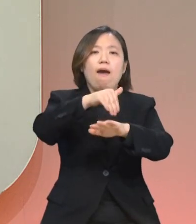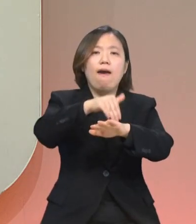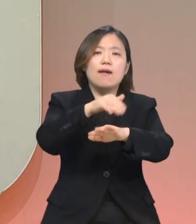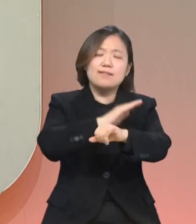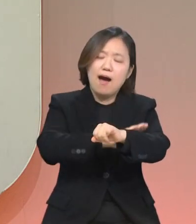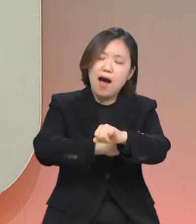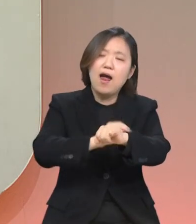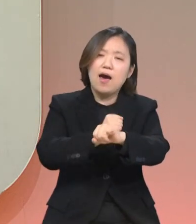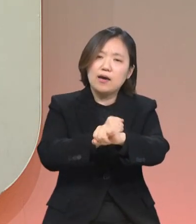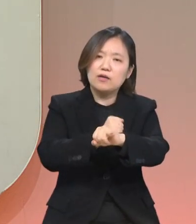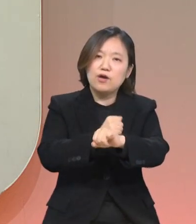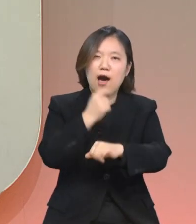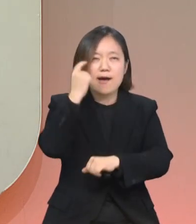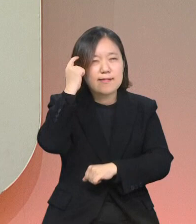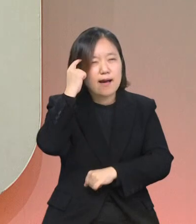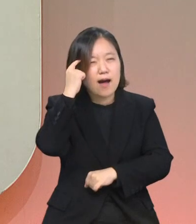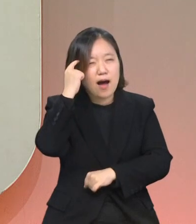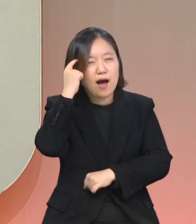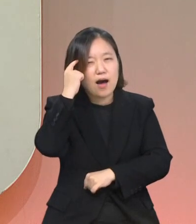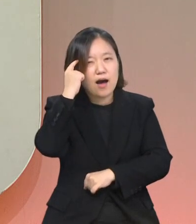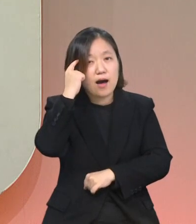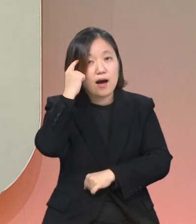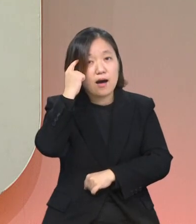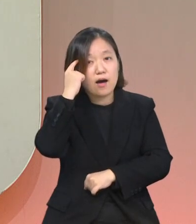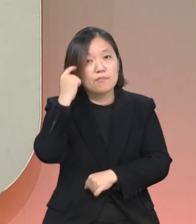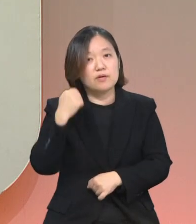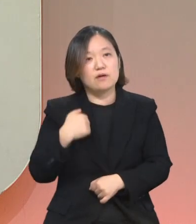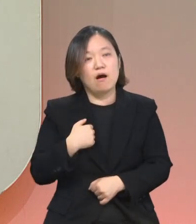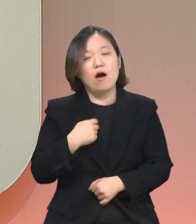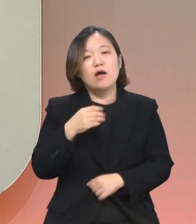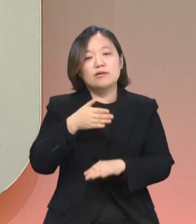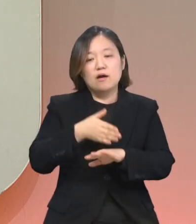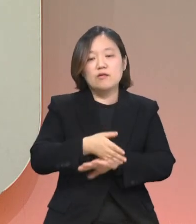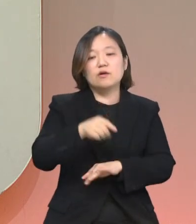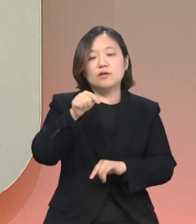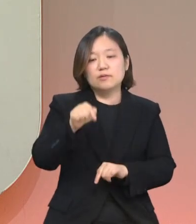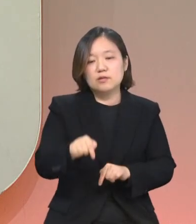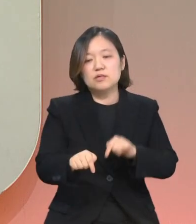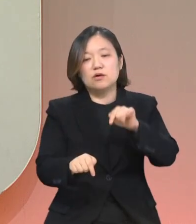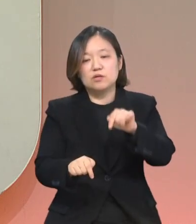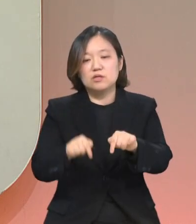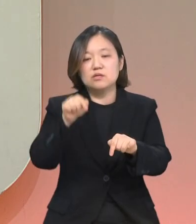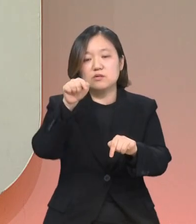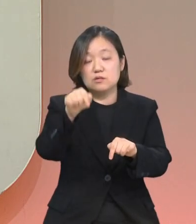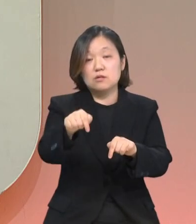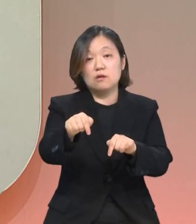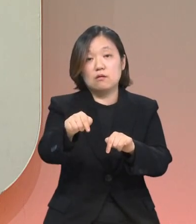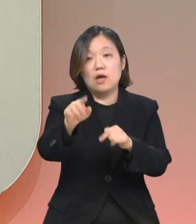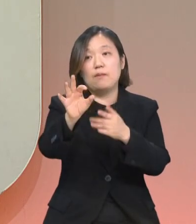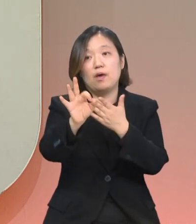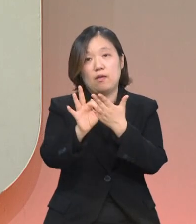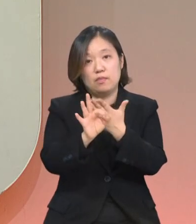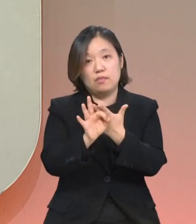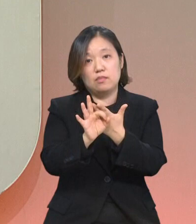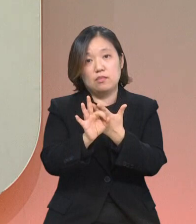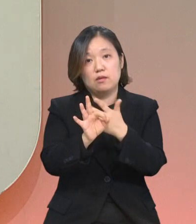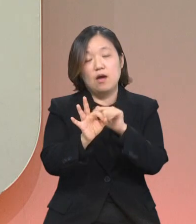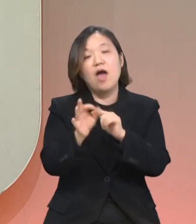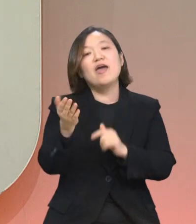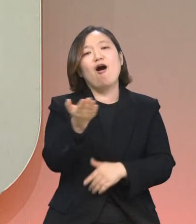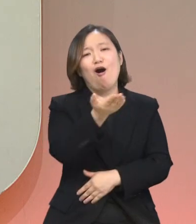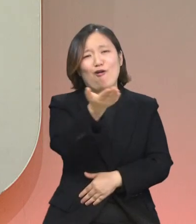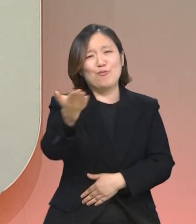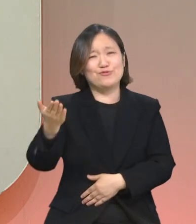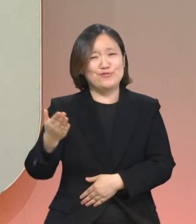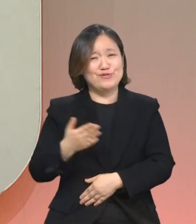이렇게 늘 마음을 되새기면서 한 걸음 한 걸음 밟아 나아간다면 여러분들의